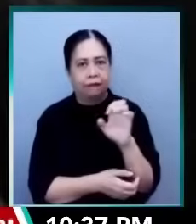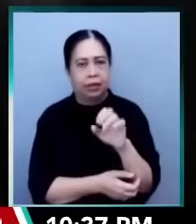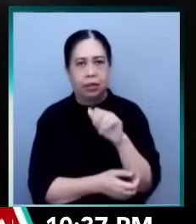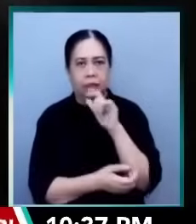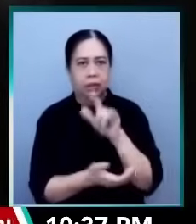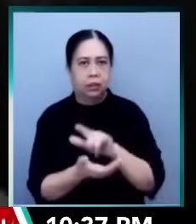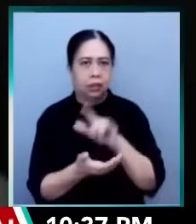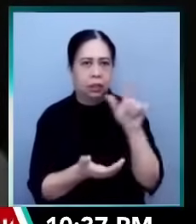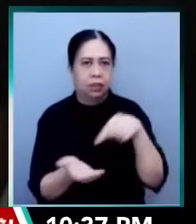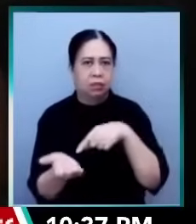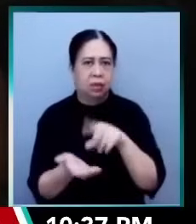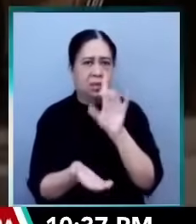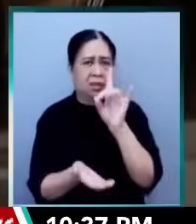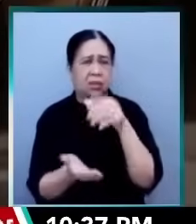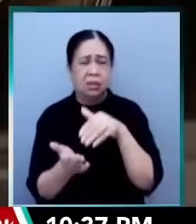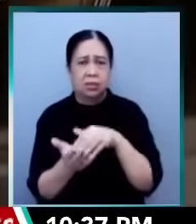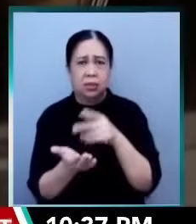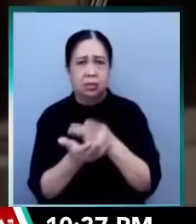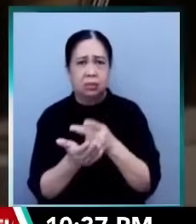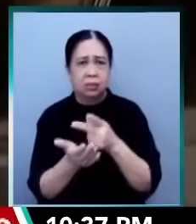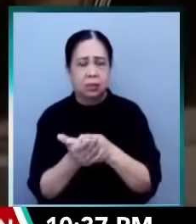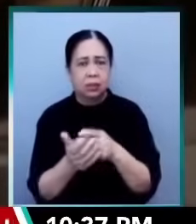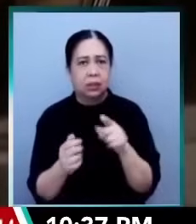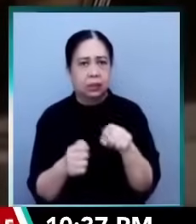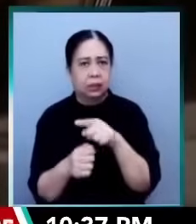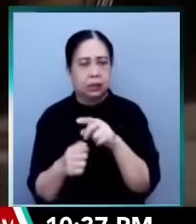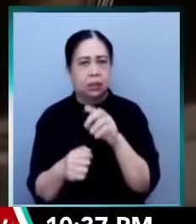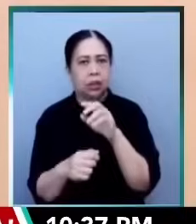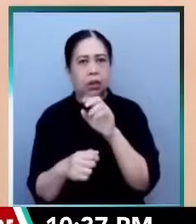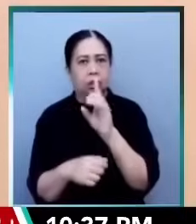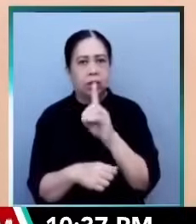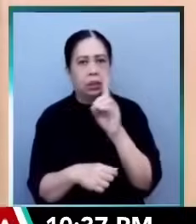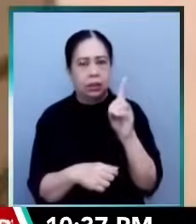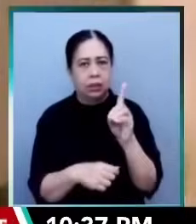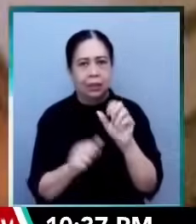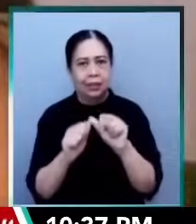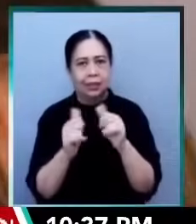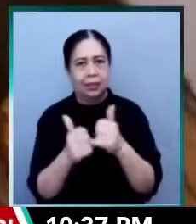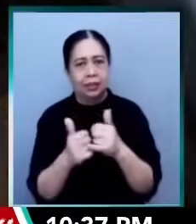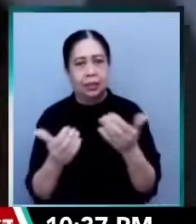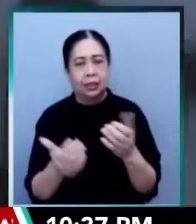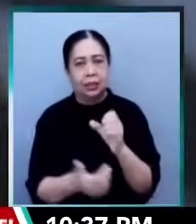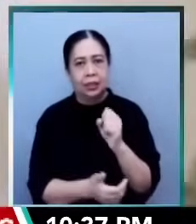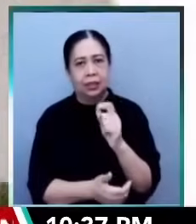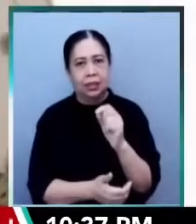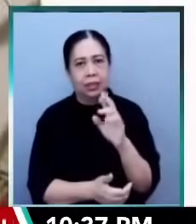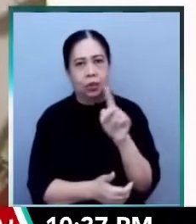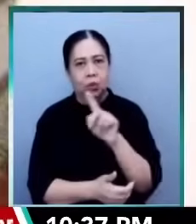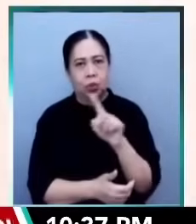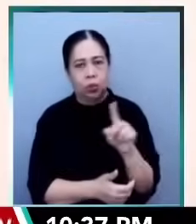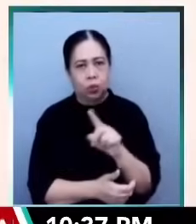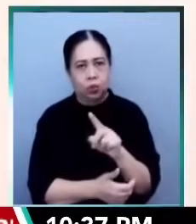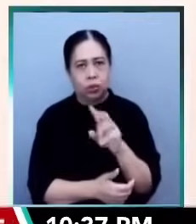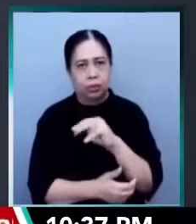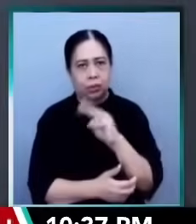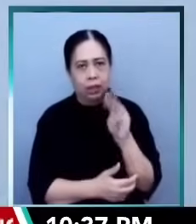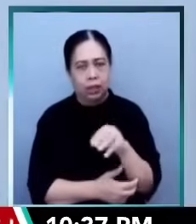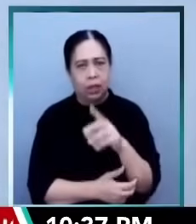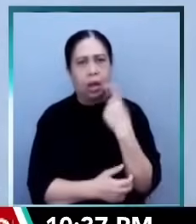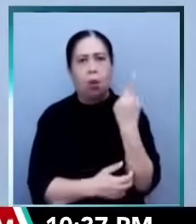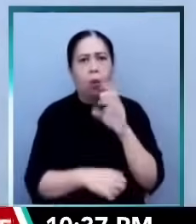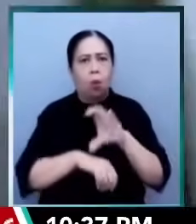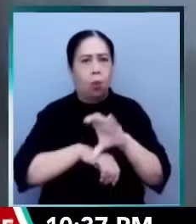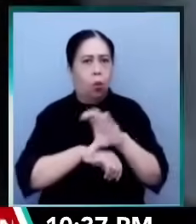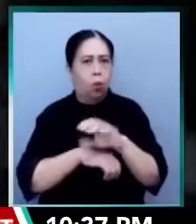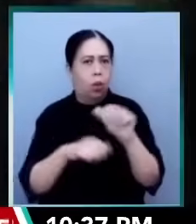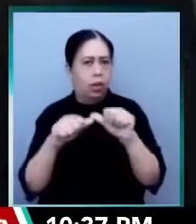ng 80,000 pesos ng Double D Agency sa Santa Cruz, Maynila. Giit ng admin officer ng opisina, consultancy agency lang sila at